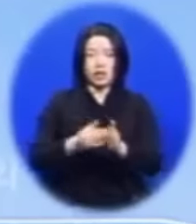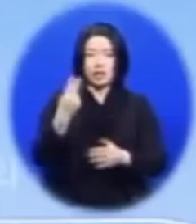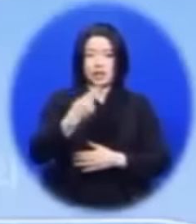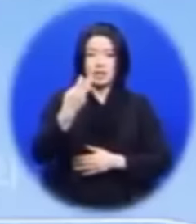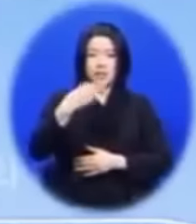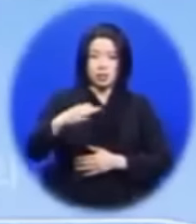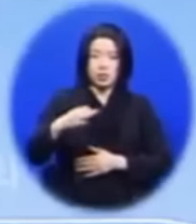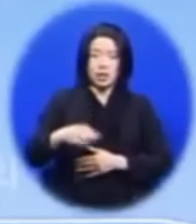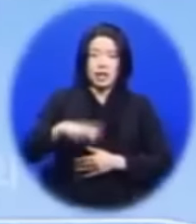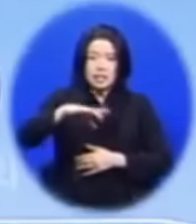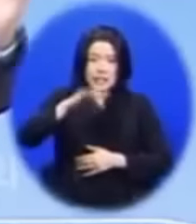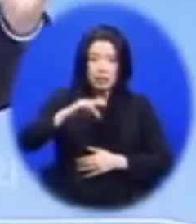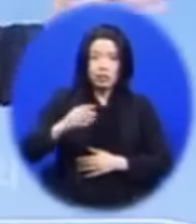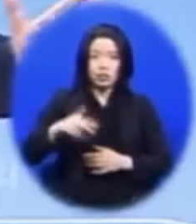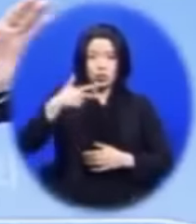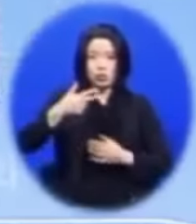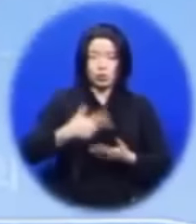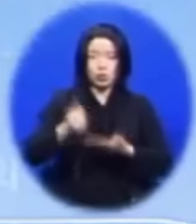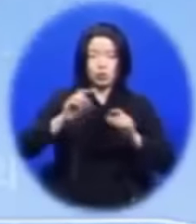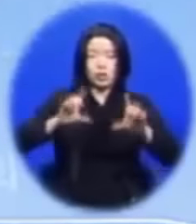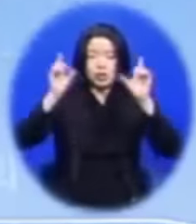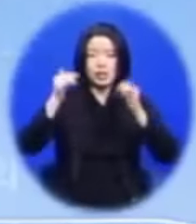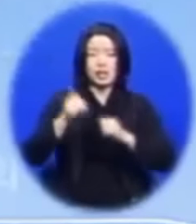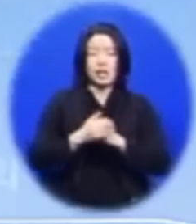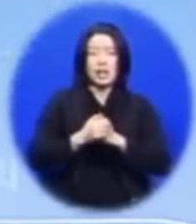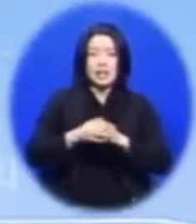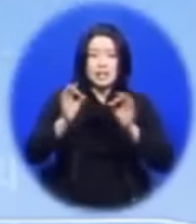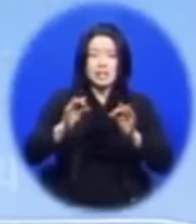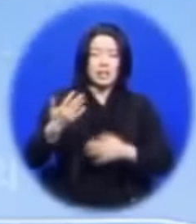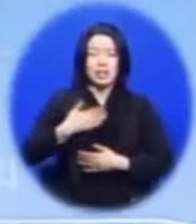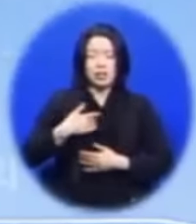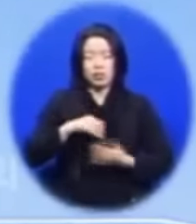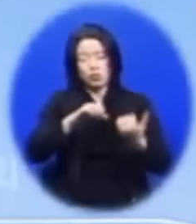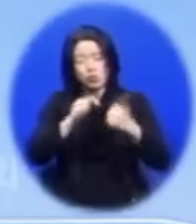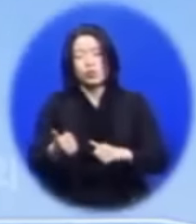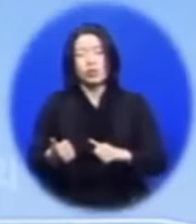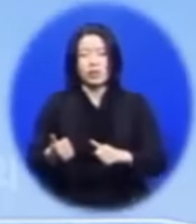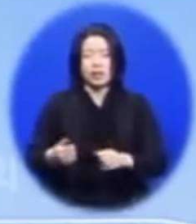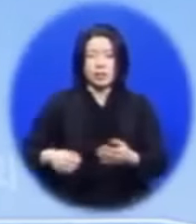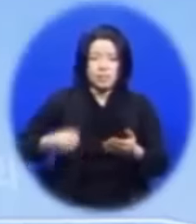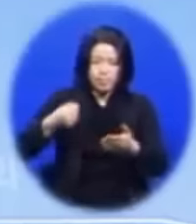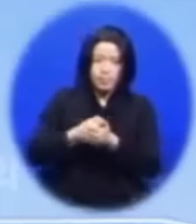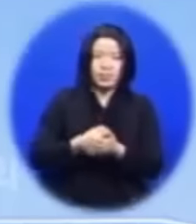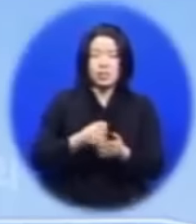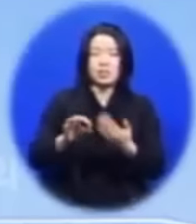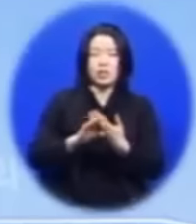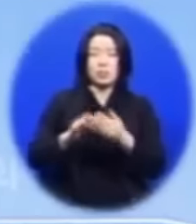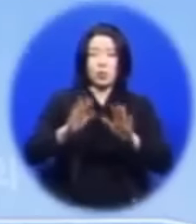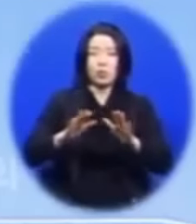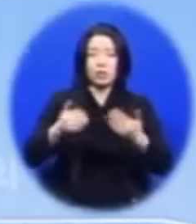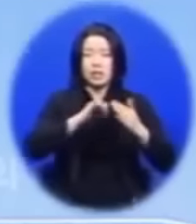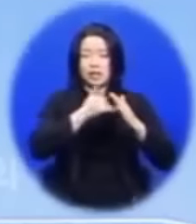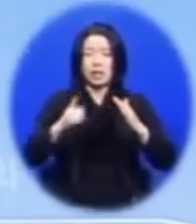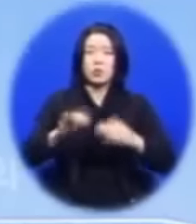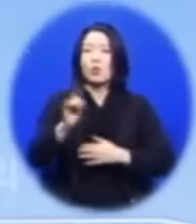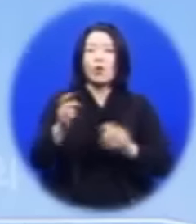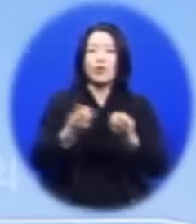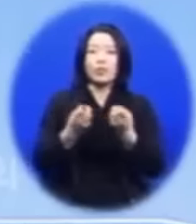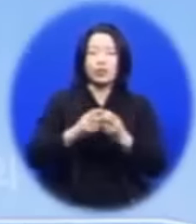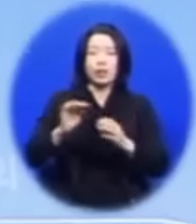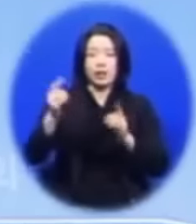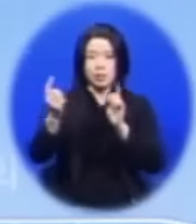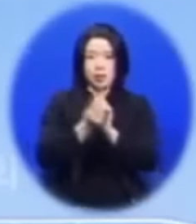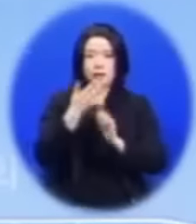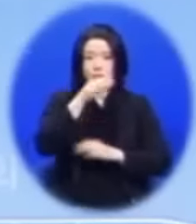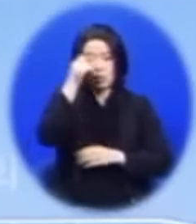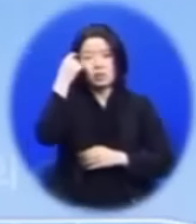새 첫 주일인데 이제부터 나는 죽었다 정말 믿기로 작정하면 면 그러면 오늘 가족들 어떻게 만나실 거예요